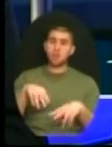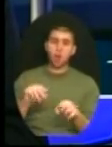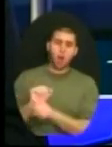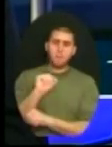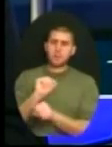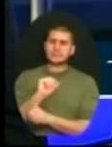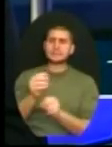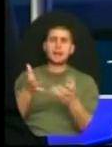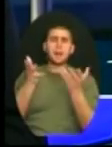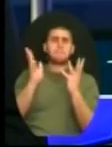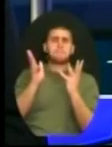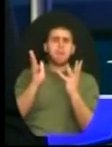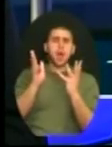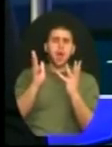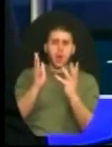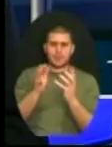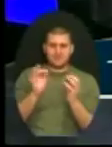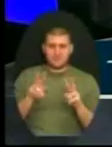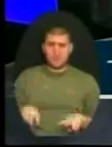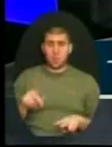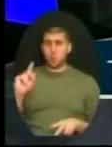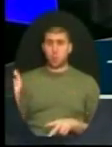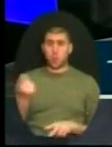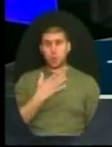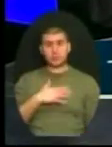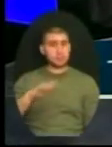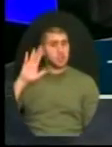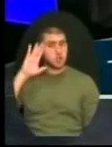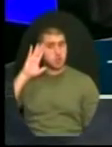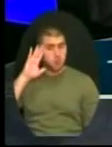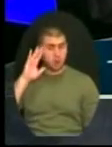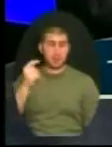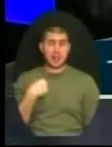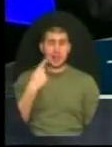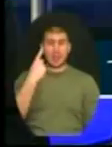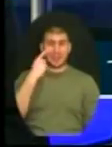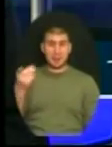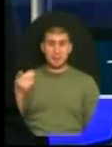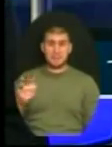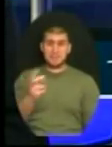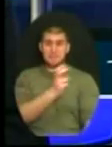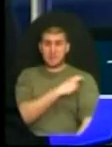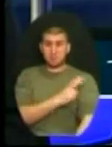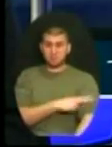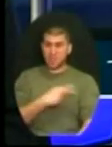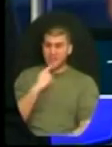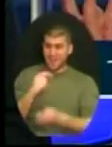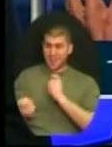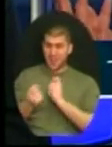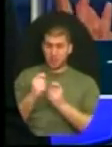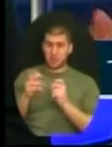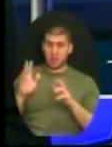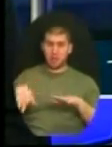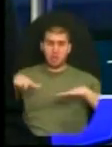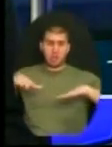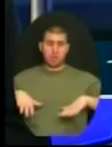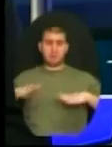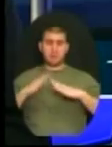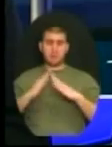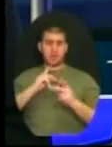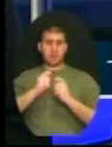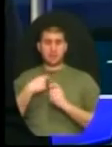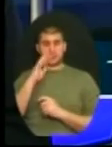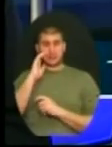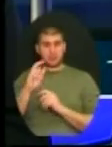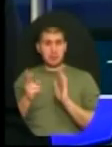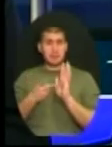פוזיציה מאוד רצינית וכולנו נרצה לשמוע אותו. בעיניי זה שמפכ"ל נותן רעיון כזה על קורסה בביתו